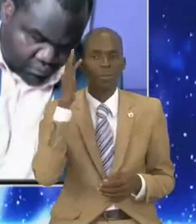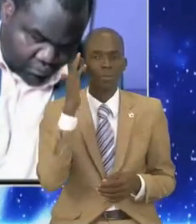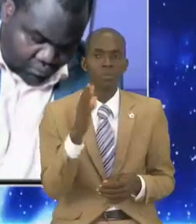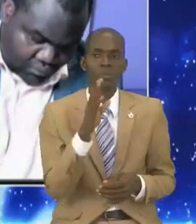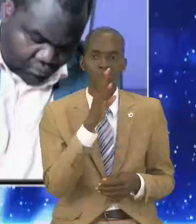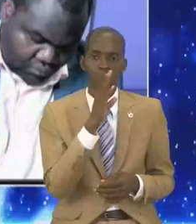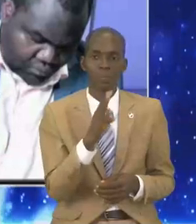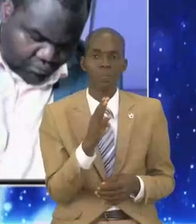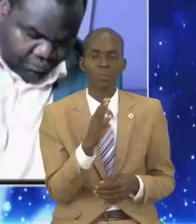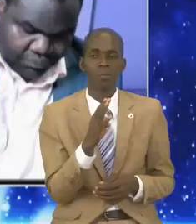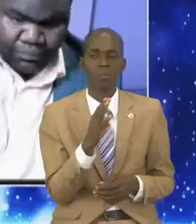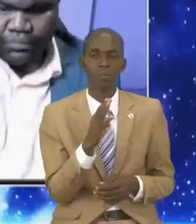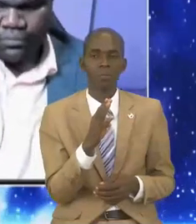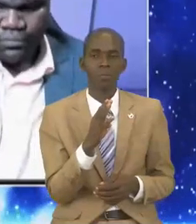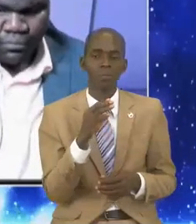qu'ils ont percé